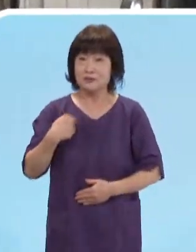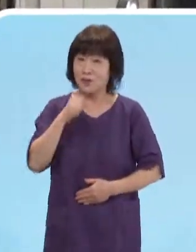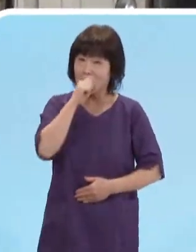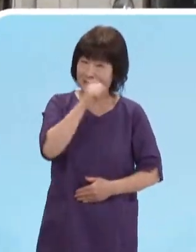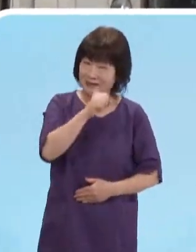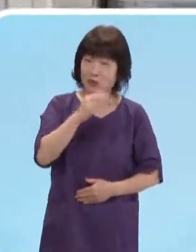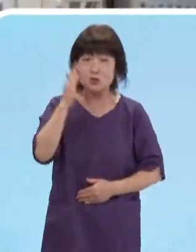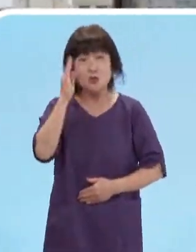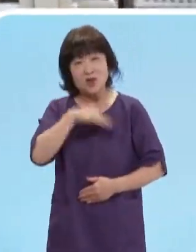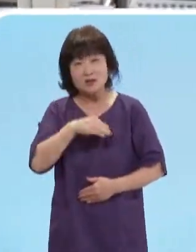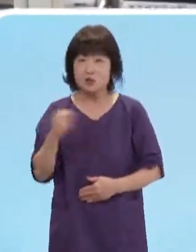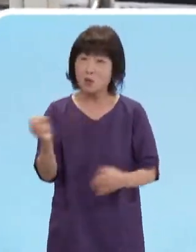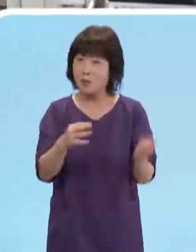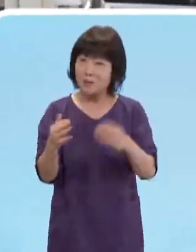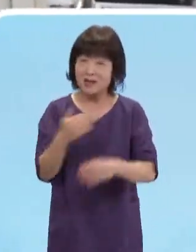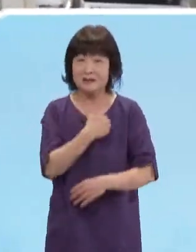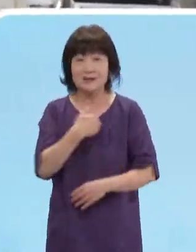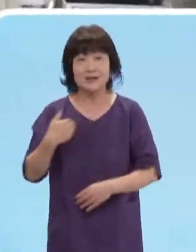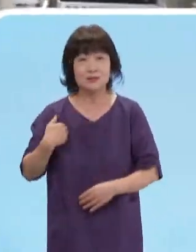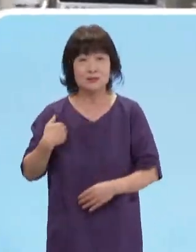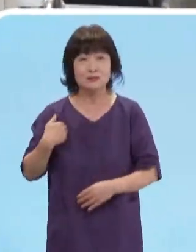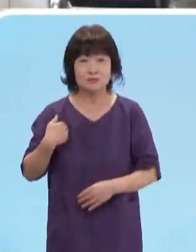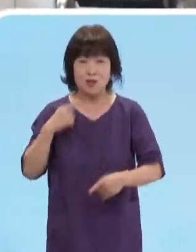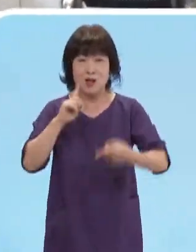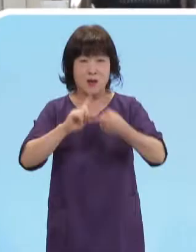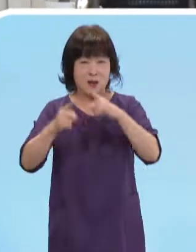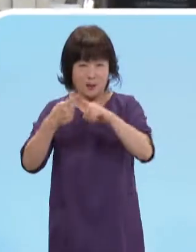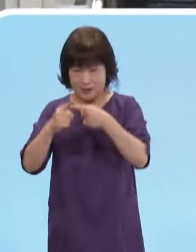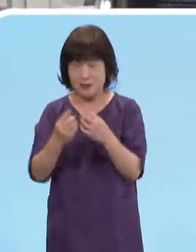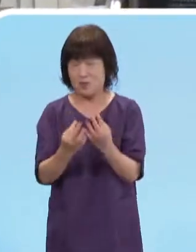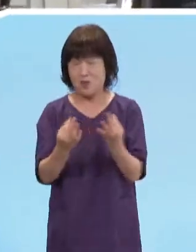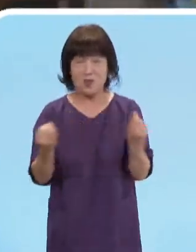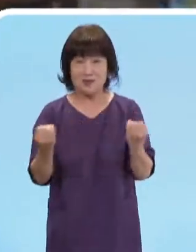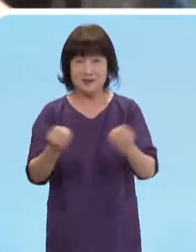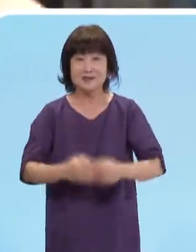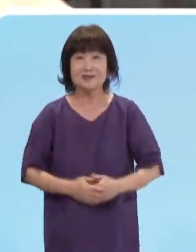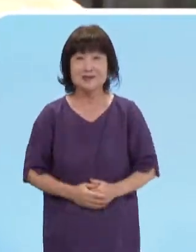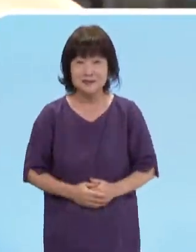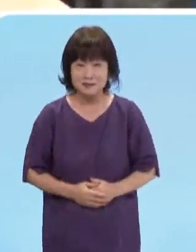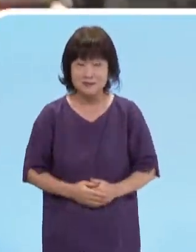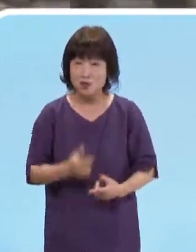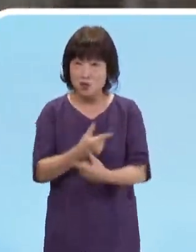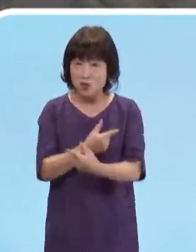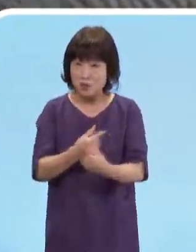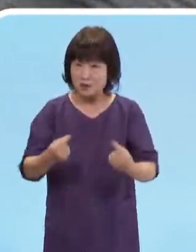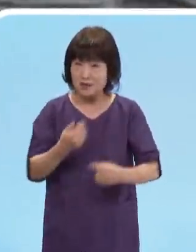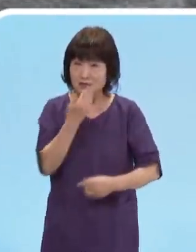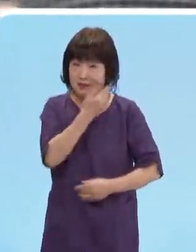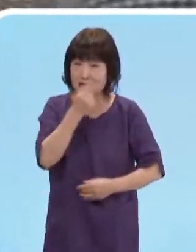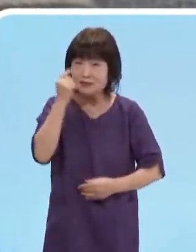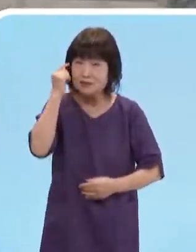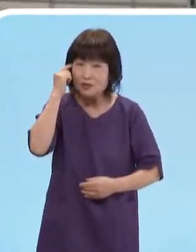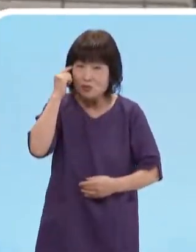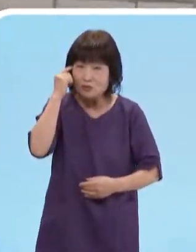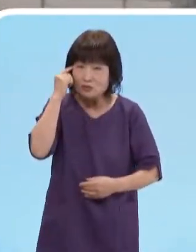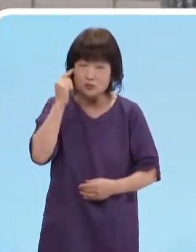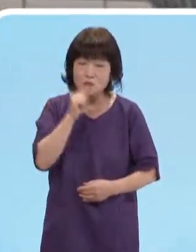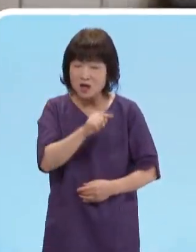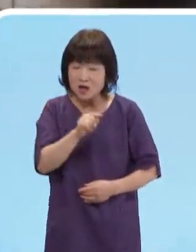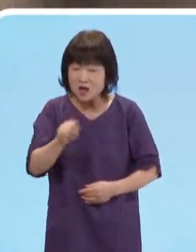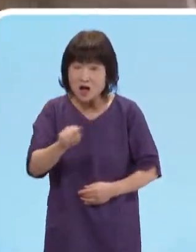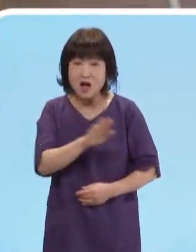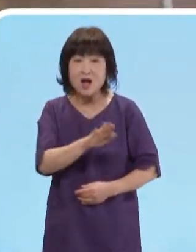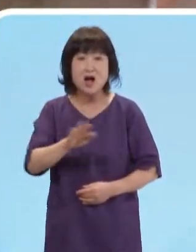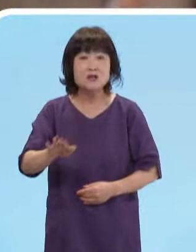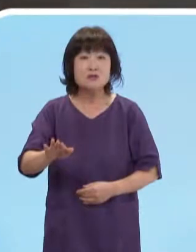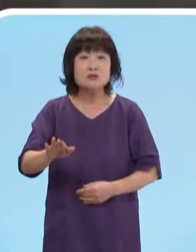悪いことも、うんうん、 喧嘩することとかないですか？ うん、喧嘩めっちゃしますよ。 めっちゃする。 お互いのこだわりがそれぞれ